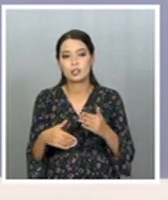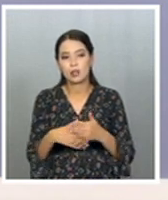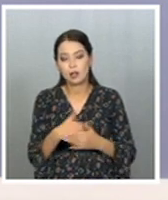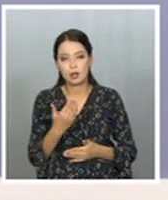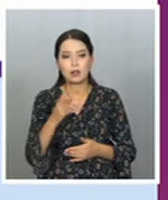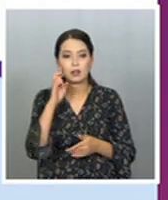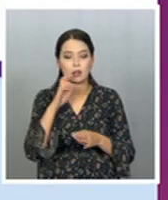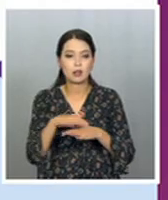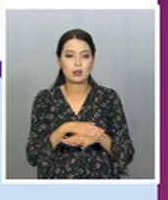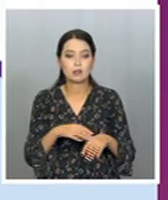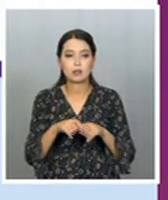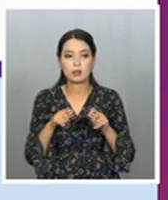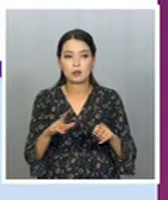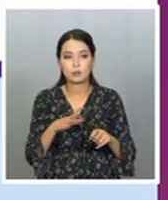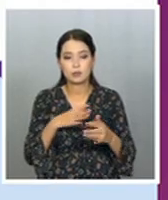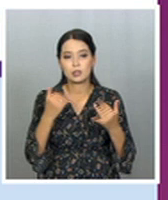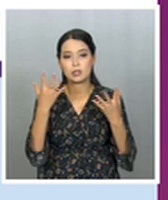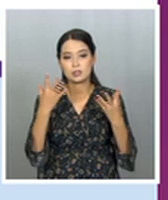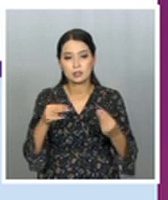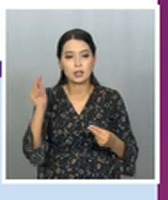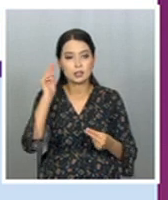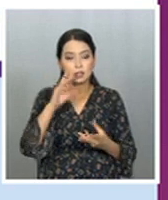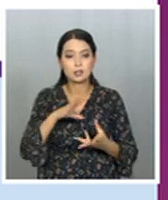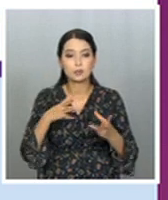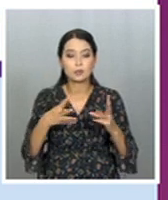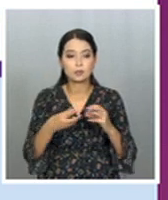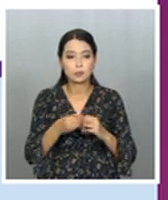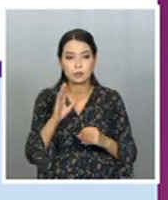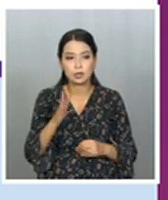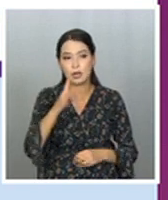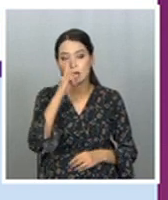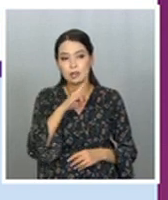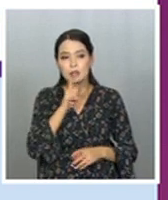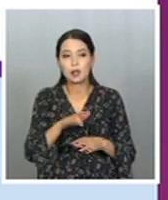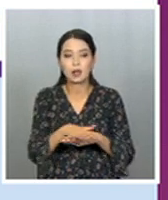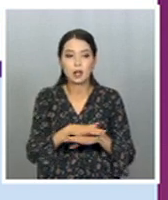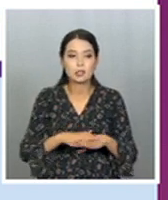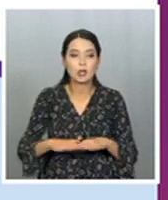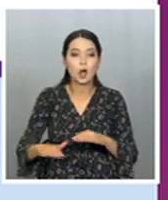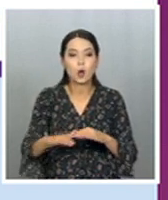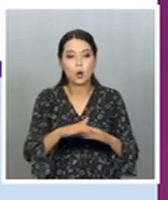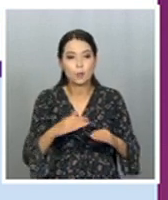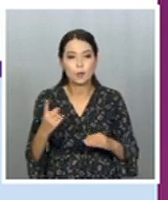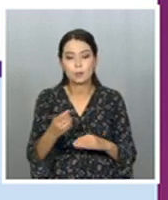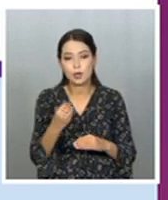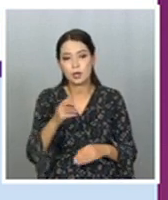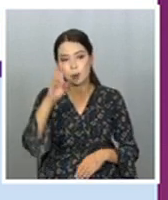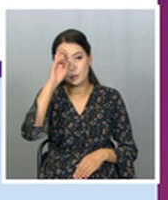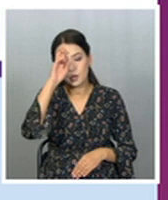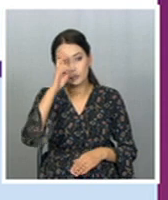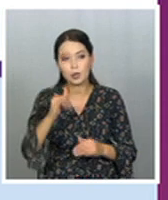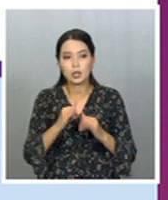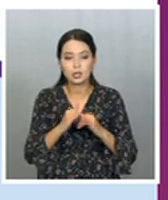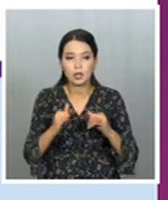қатарында болу. Енді бүгінгі өткен сабағымызды қорытындылай айтсақ, қазақ халқының аумақтық бірігуі мемлекеттілікті